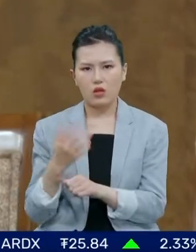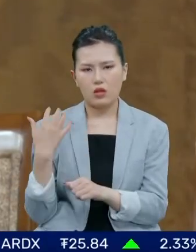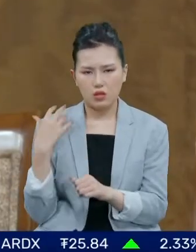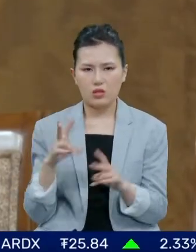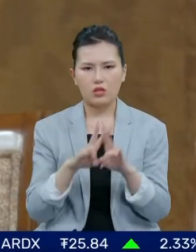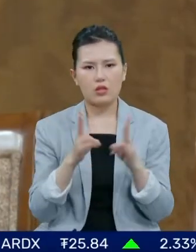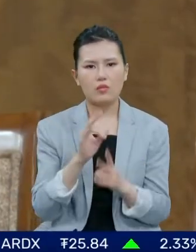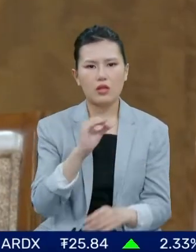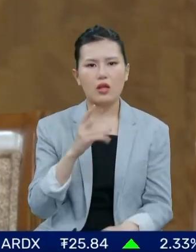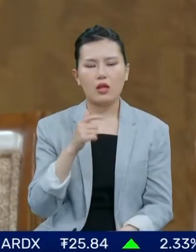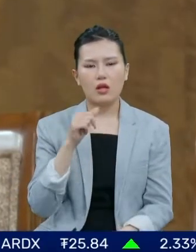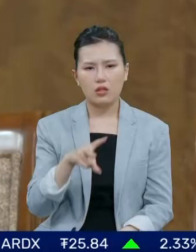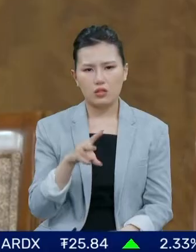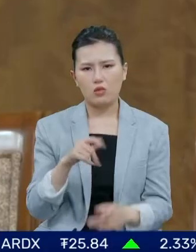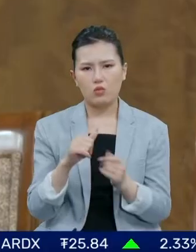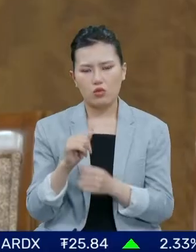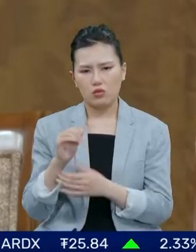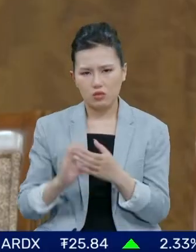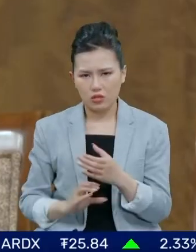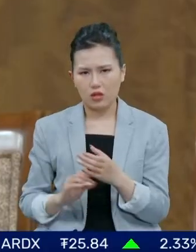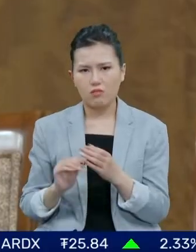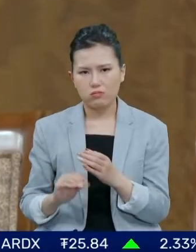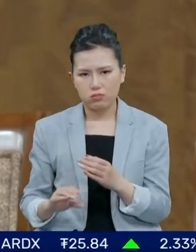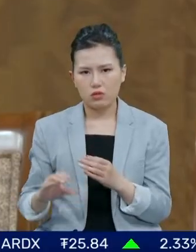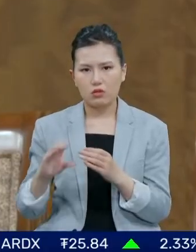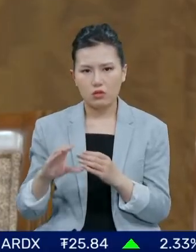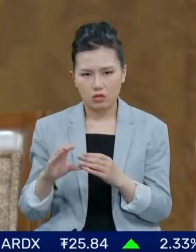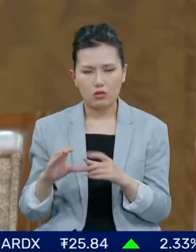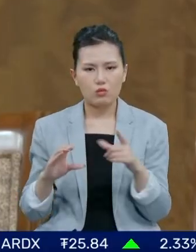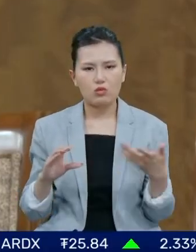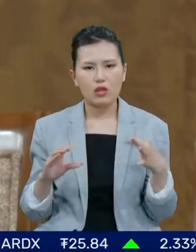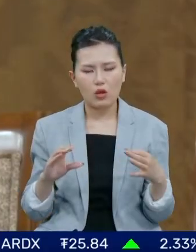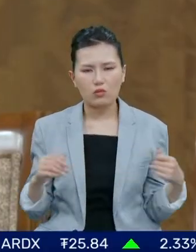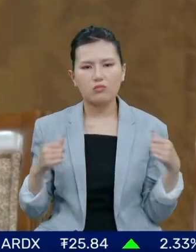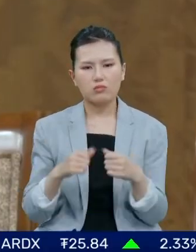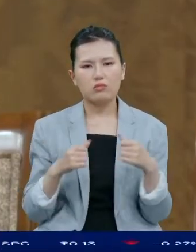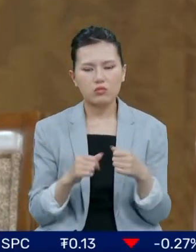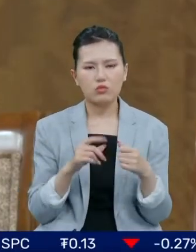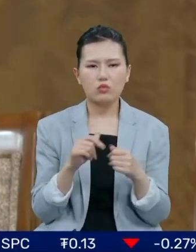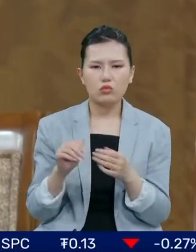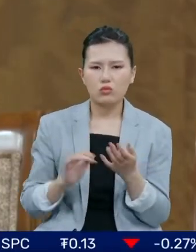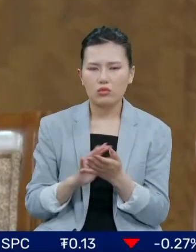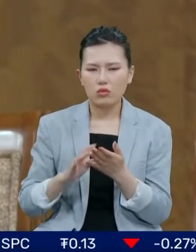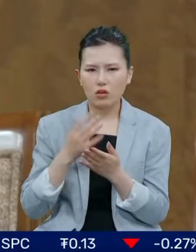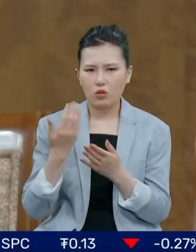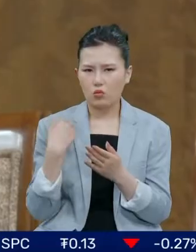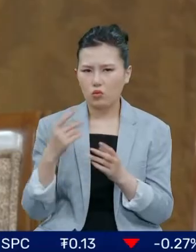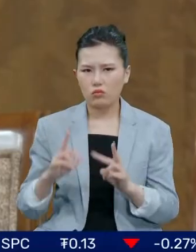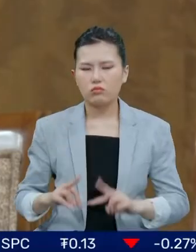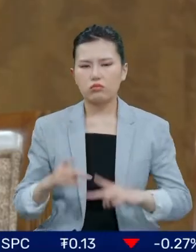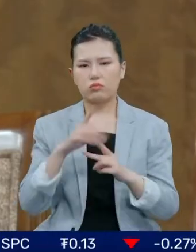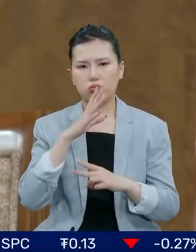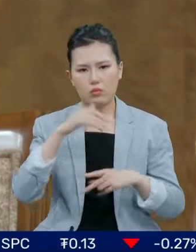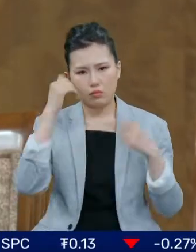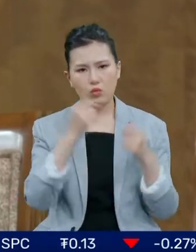ингээд энэ харьцуулсан тоон одоо судалгаа бол бас хоорондоо харьцуулшгүй юм өөр судалгаа гарч байгаа. Тэгэхээр малчдыг дэмжих бол бид нар бас